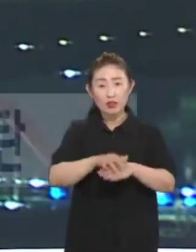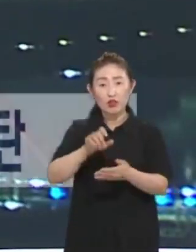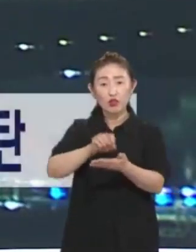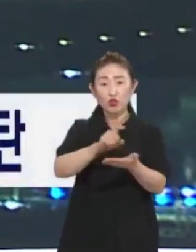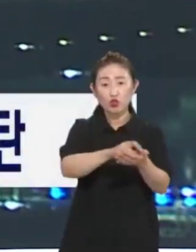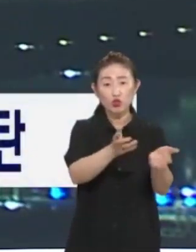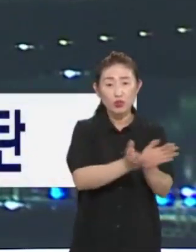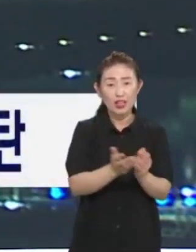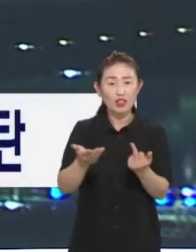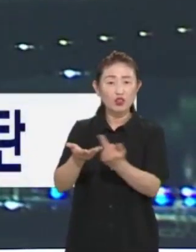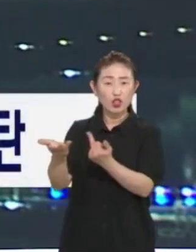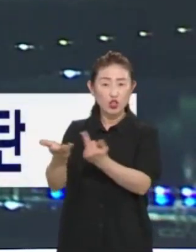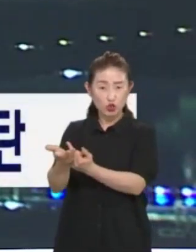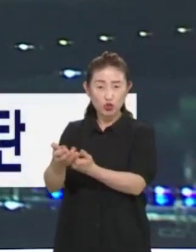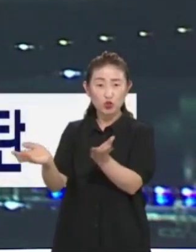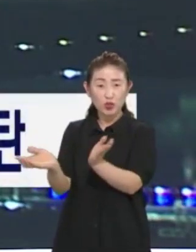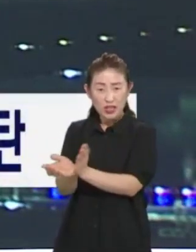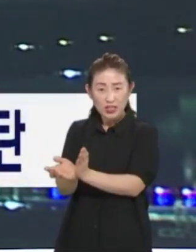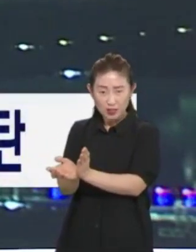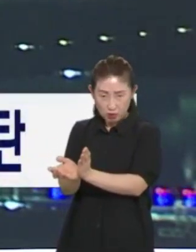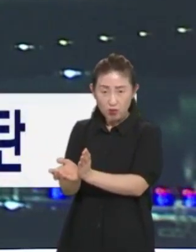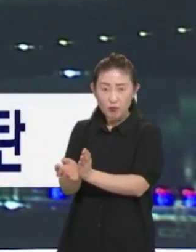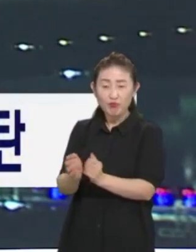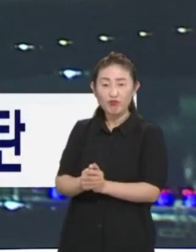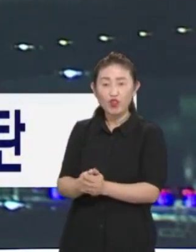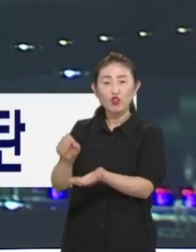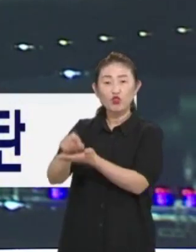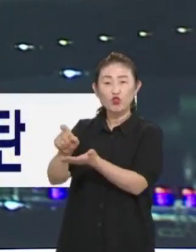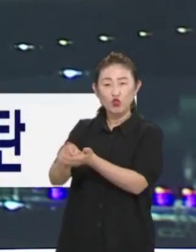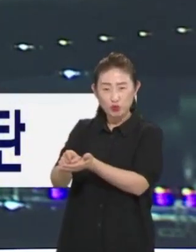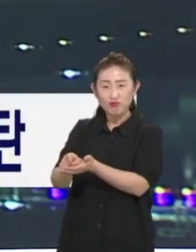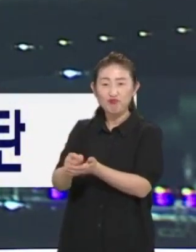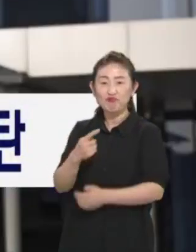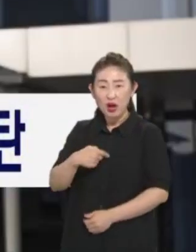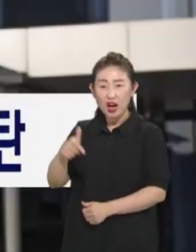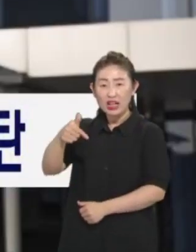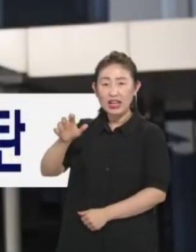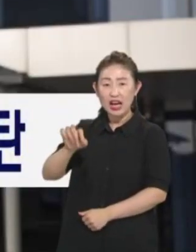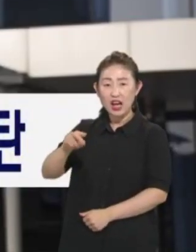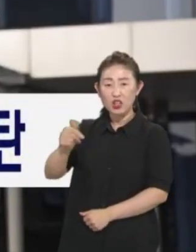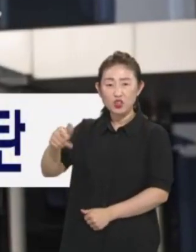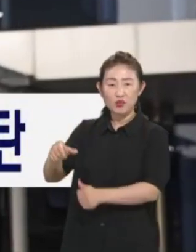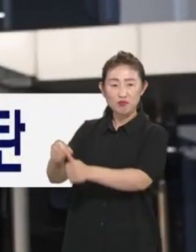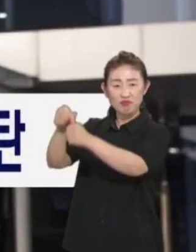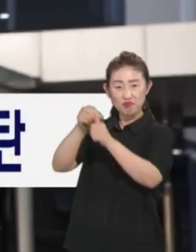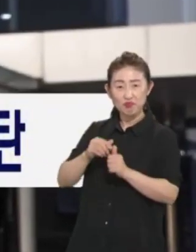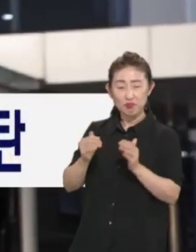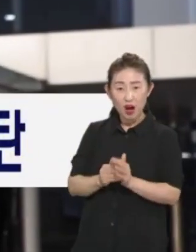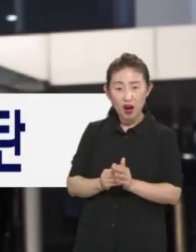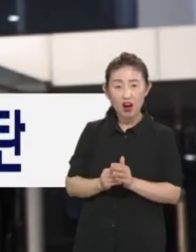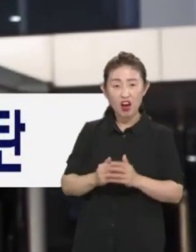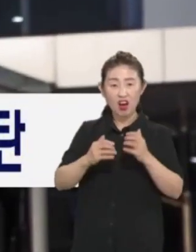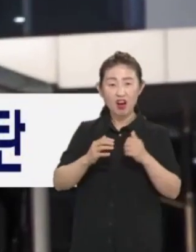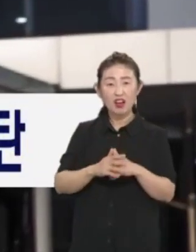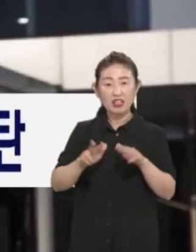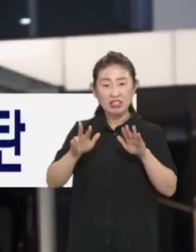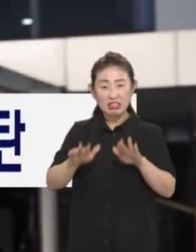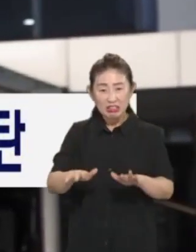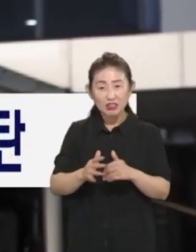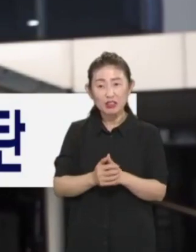대전 하나시티즌이 제주 유나이티드에서 멀티플레이어 강윤성을 재영입하며 여름